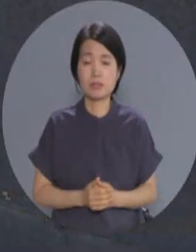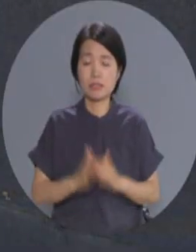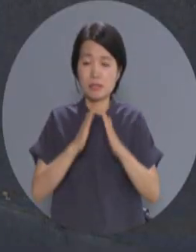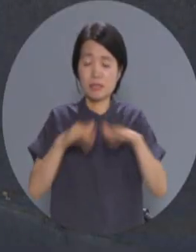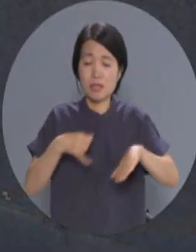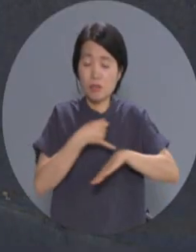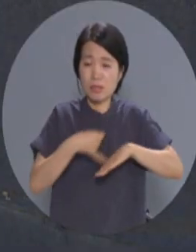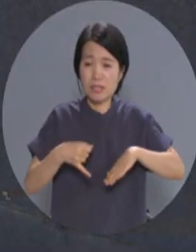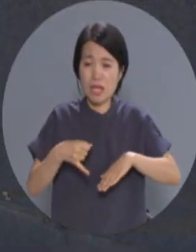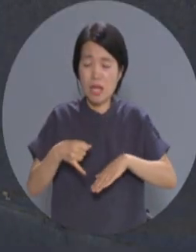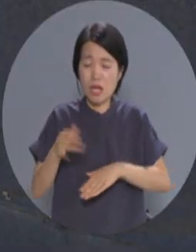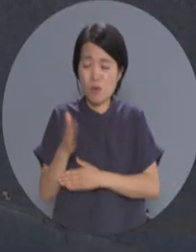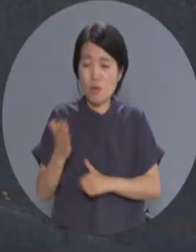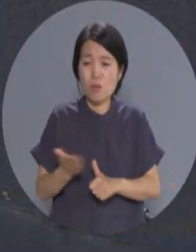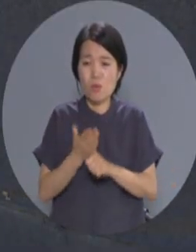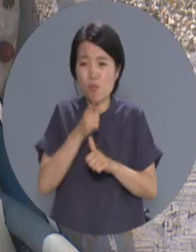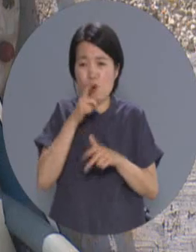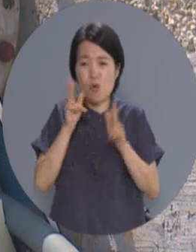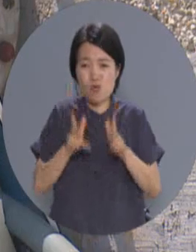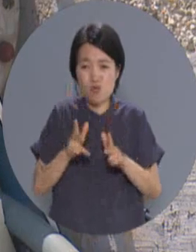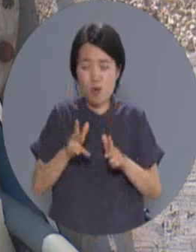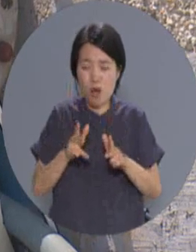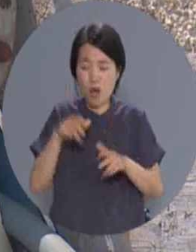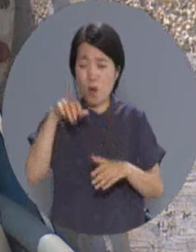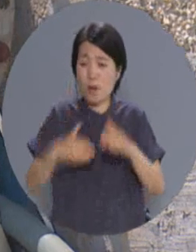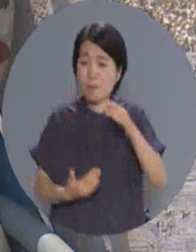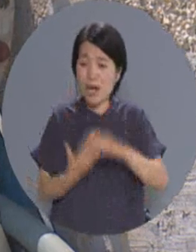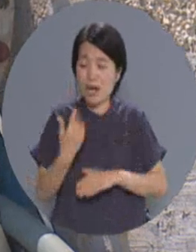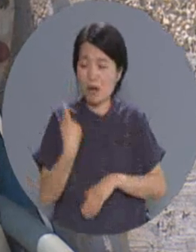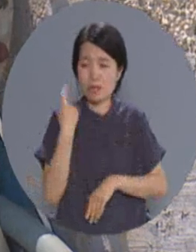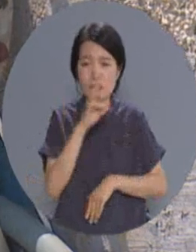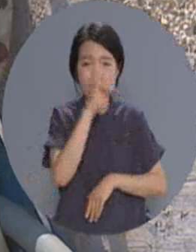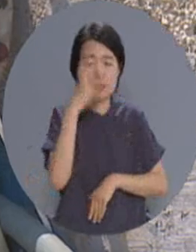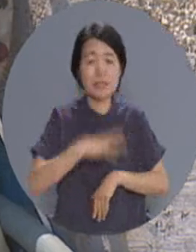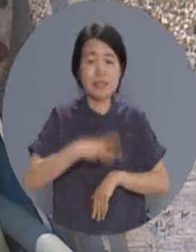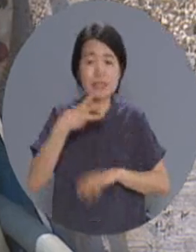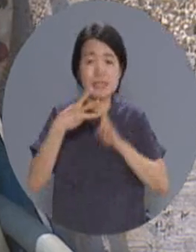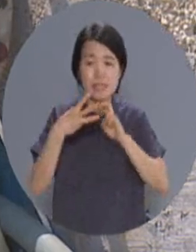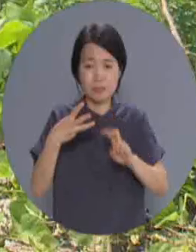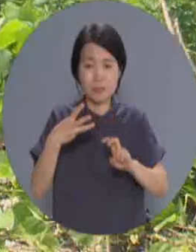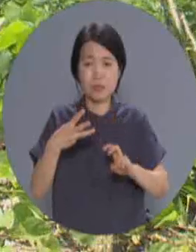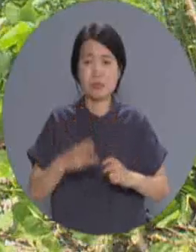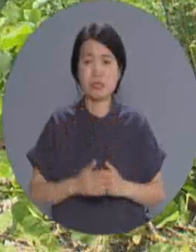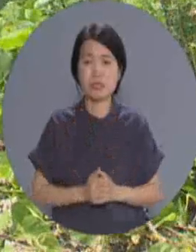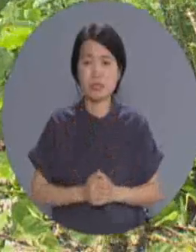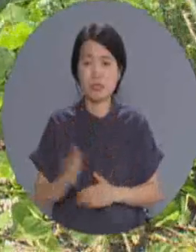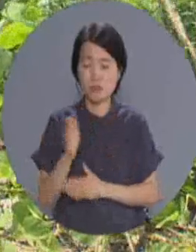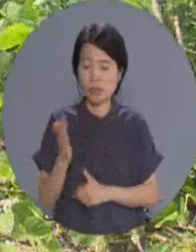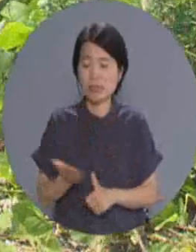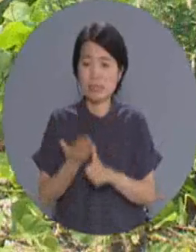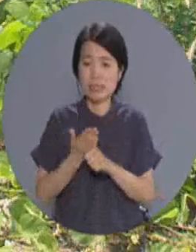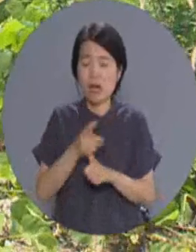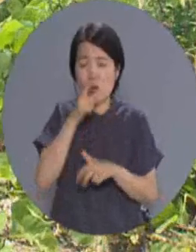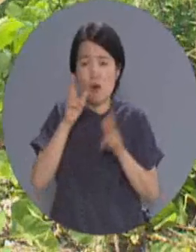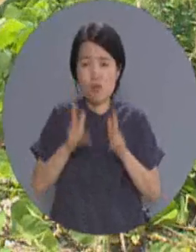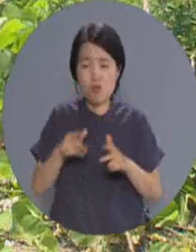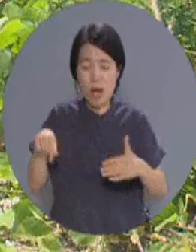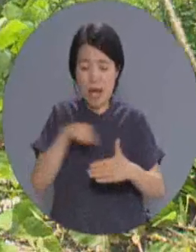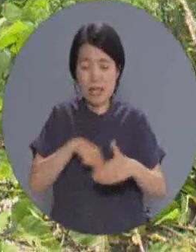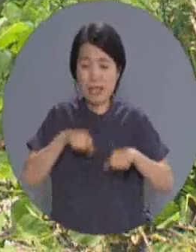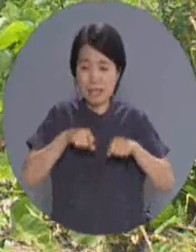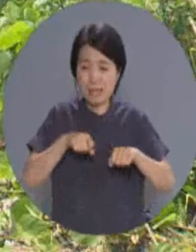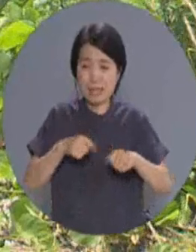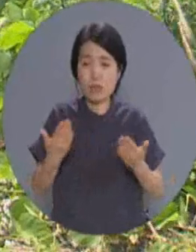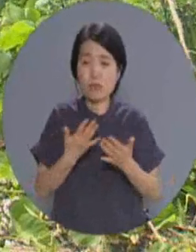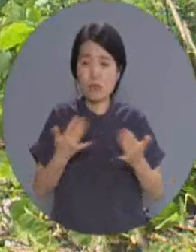전남 완도의 한 양식장 정화시설에서 사고가 난 것은 어제 오후 3시 20분쯤. 양식장 정화처리시설 내부를